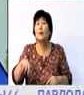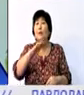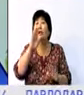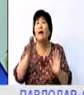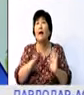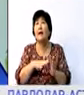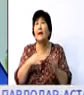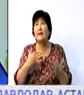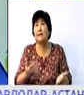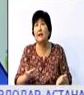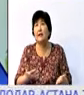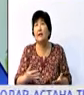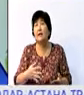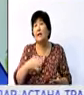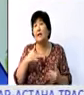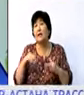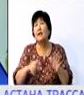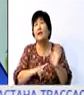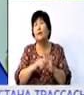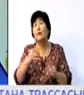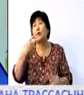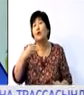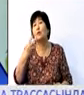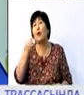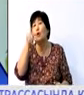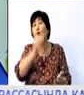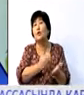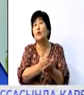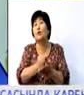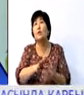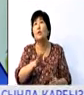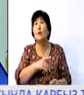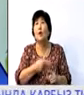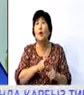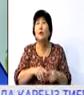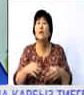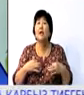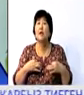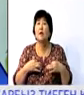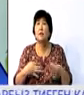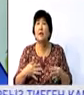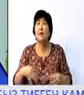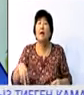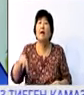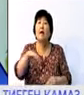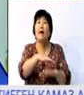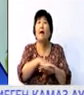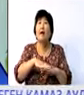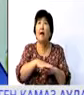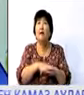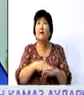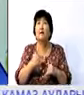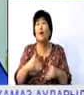аясында өмір сүріп келе жатқанымызда мінекей 23 жыл болды. Осы мерекеменен аудан халқын шын